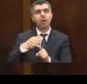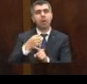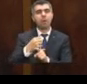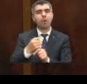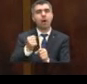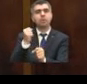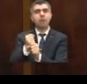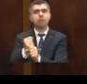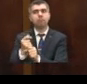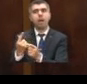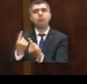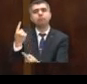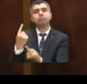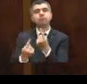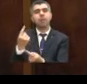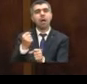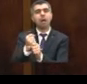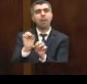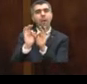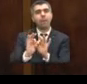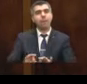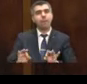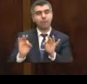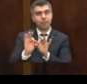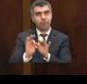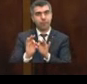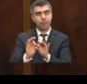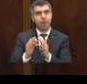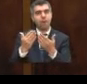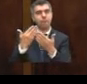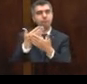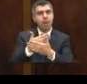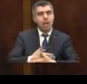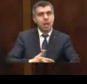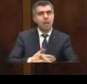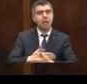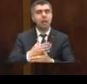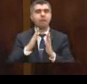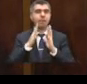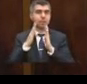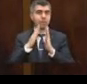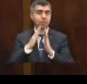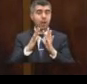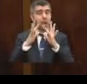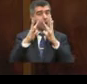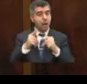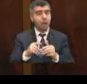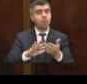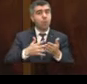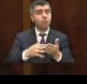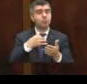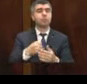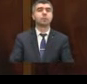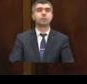اشتغلت والبعض الآخر لم يشتغل، وقال لك راه كيشتغلوا في الليل مع الفيسبوك. ها الأرقام وها هي